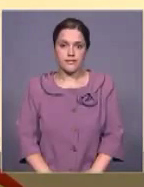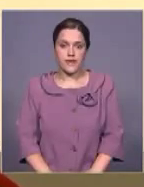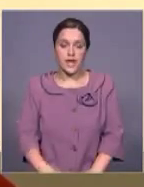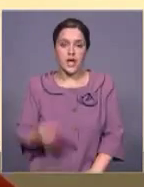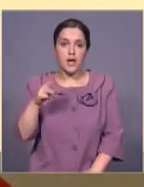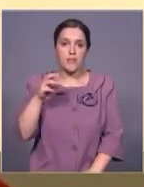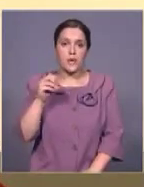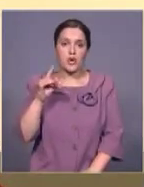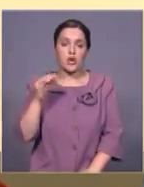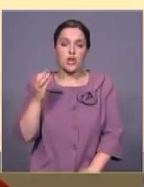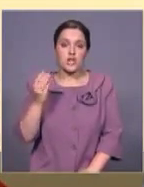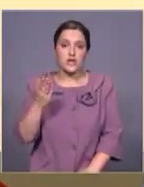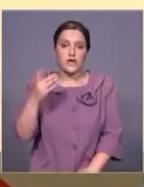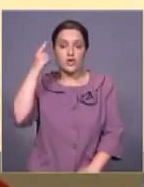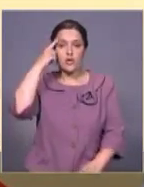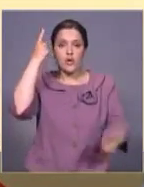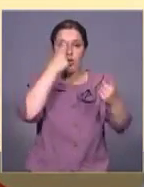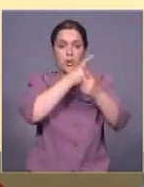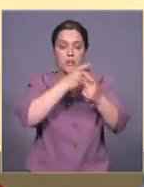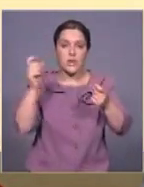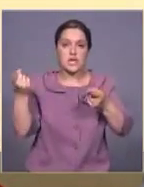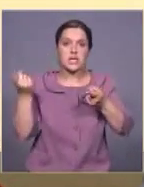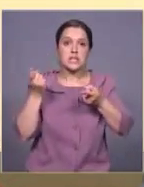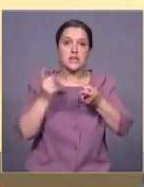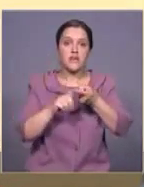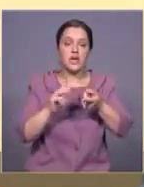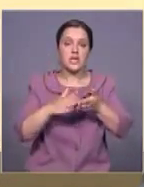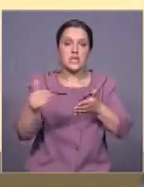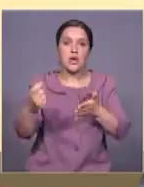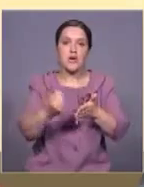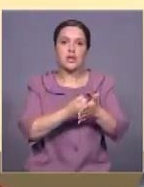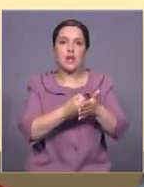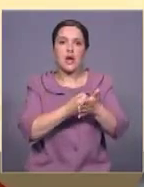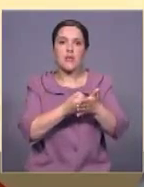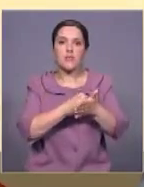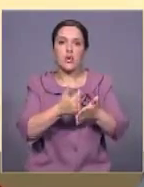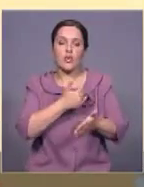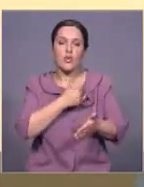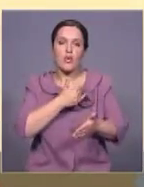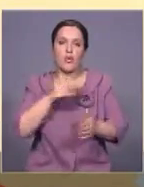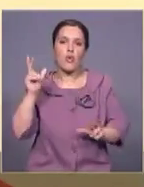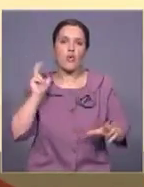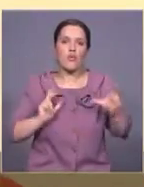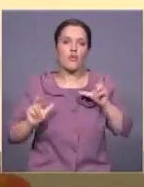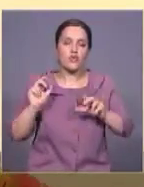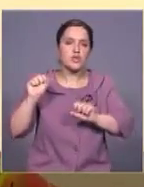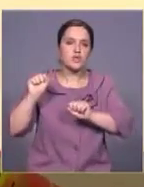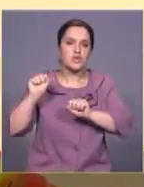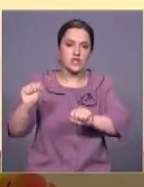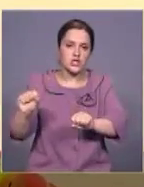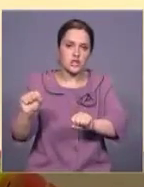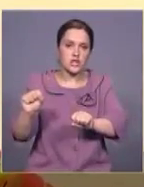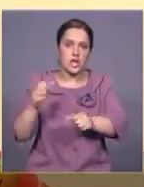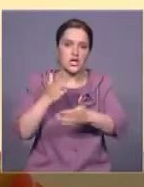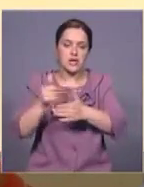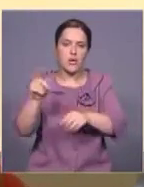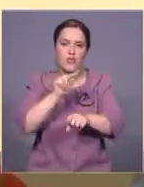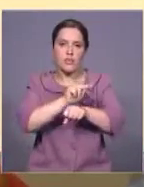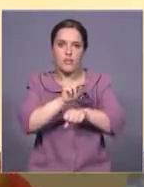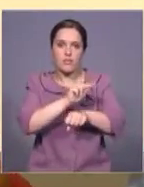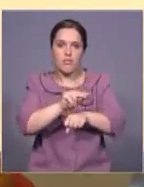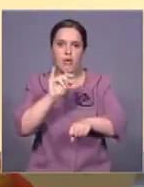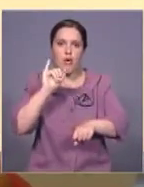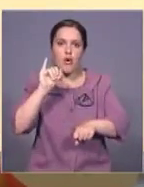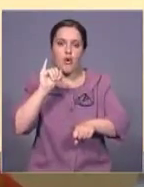Перуашева связаны с лоббированием интересов мелких частных вузов, которые превратили обучение в